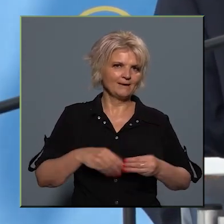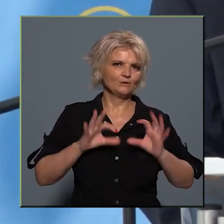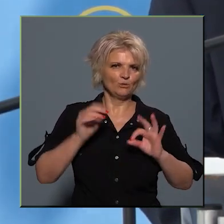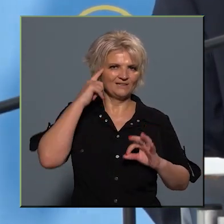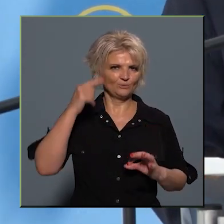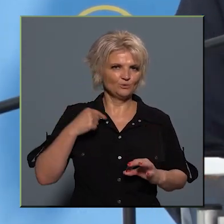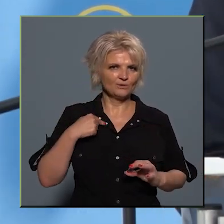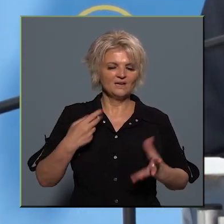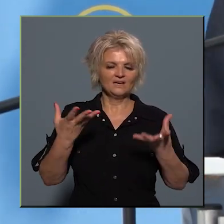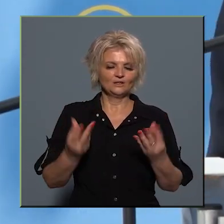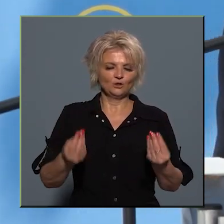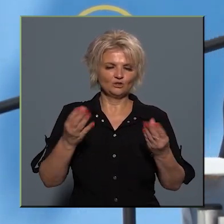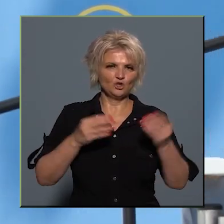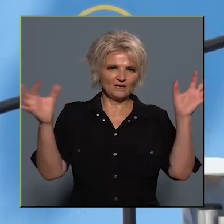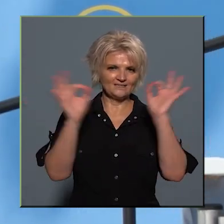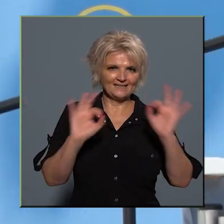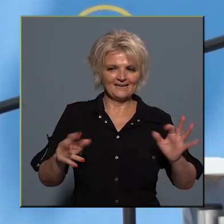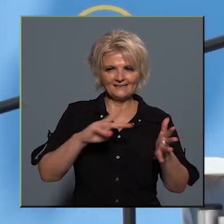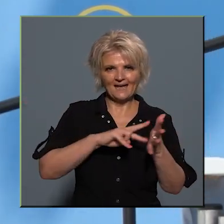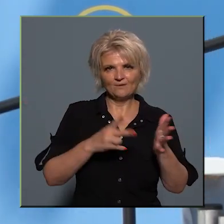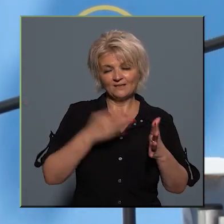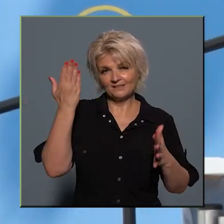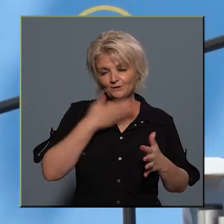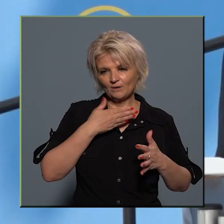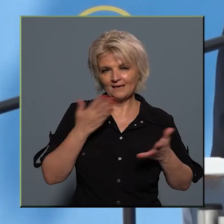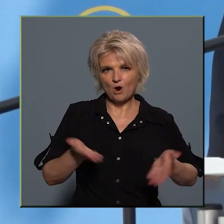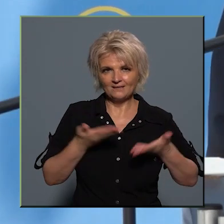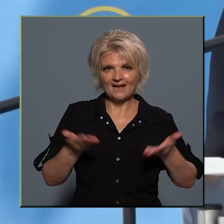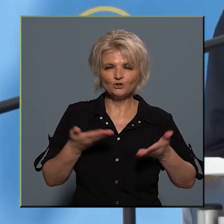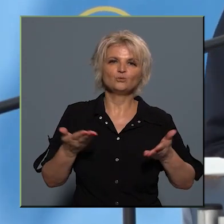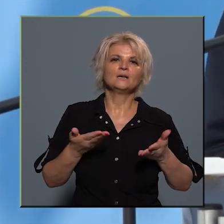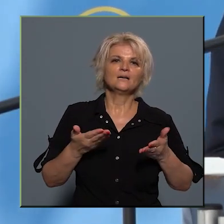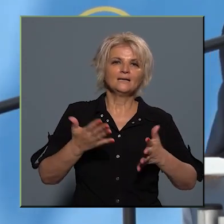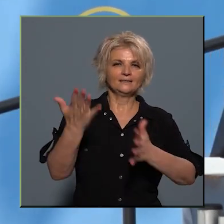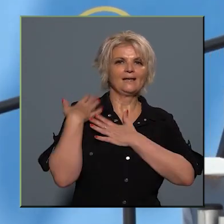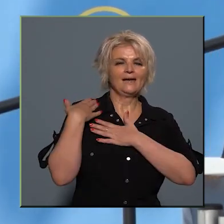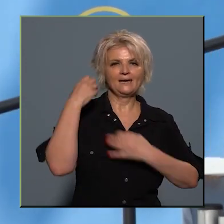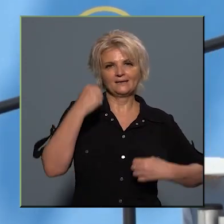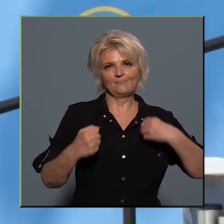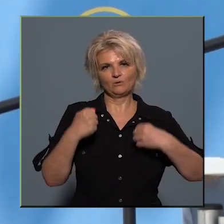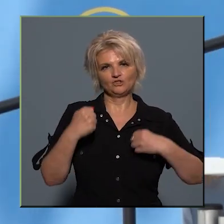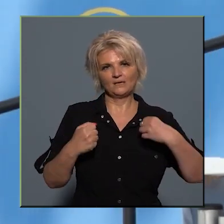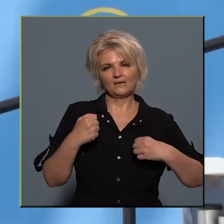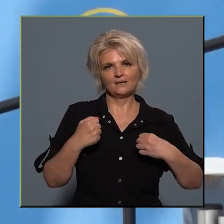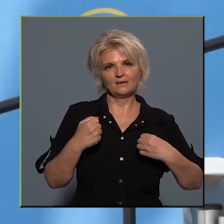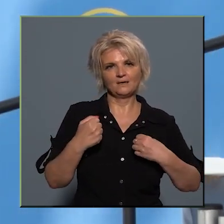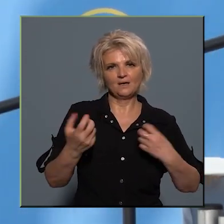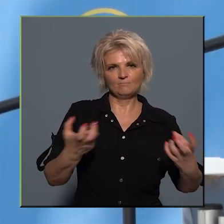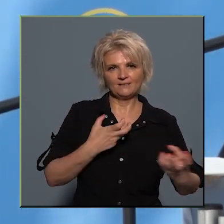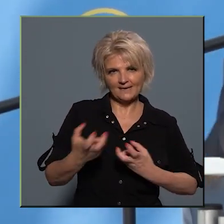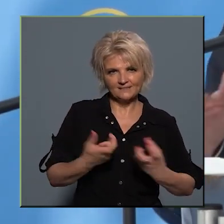hogy nagyon sok cég tervez hidrogénhajtású tehergépkocsi, nehéz tehergépkocsi